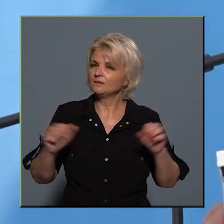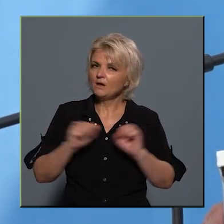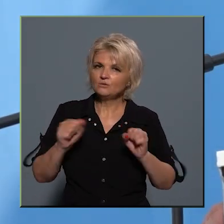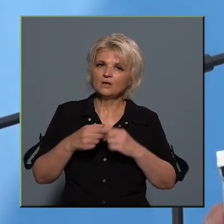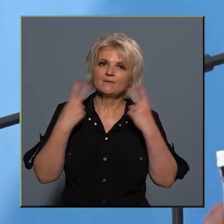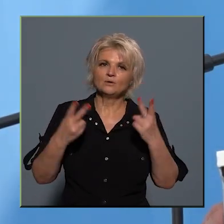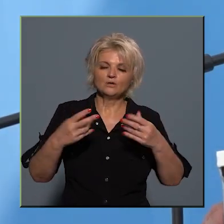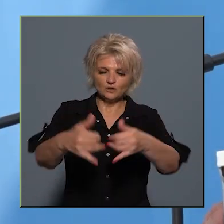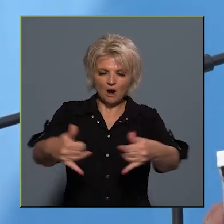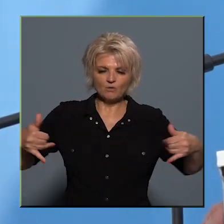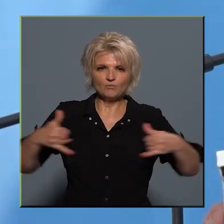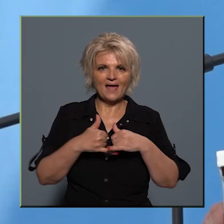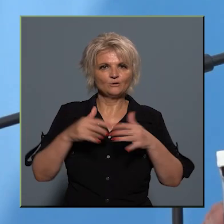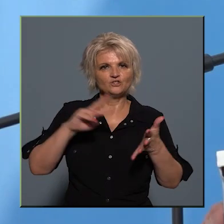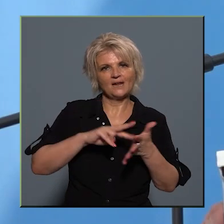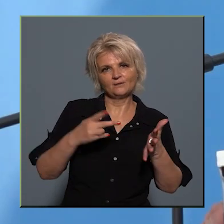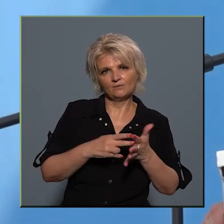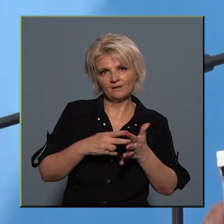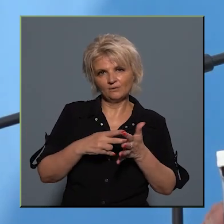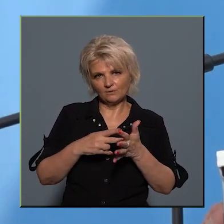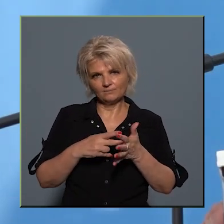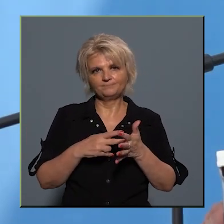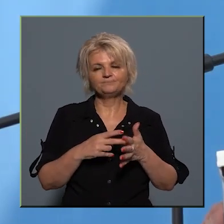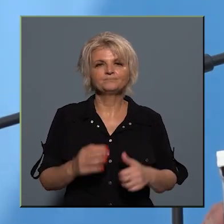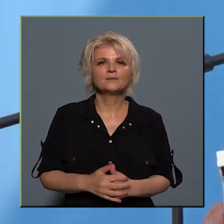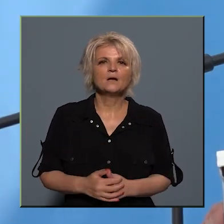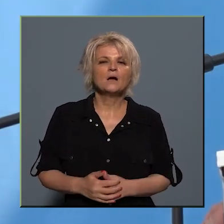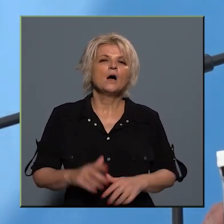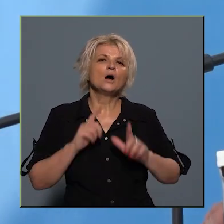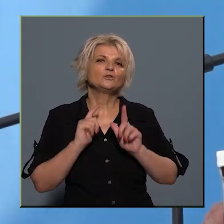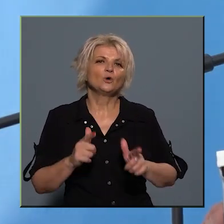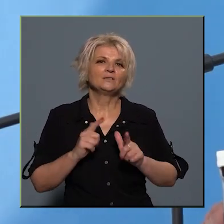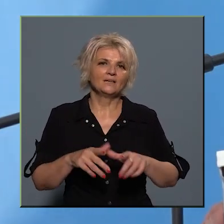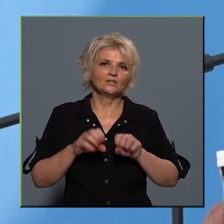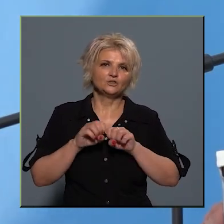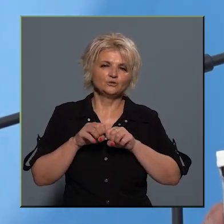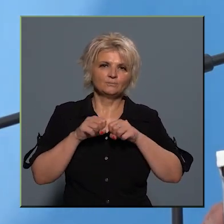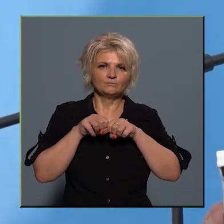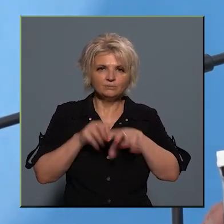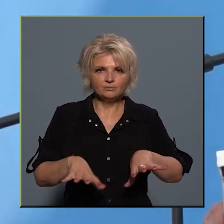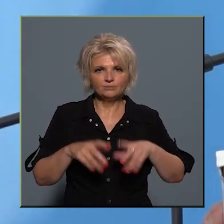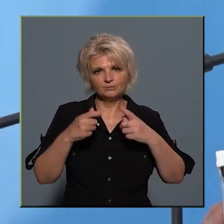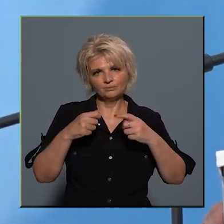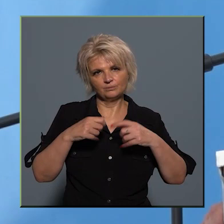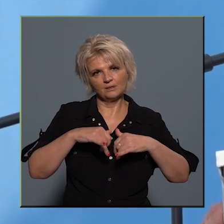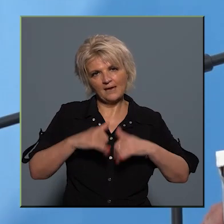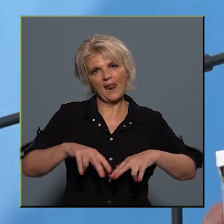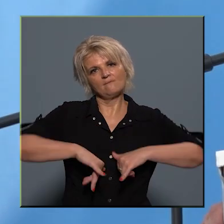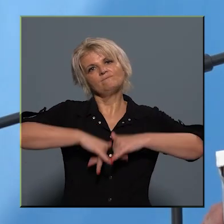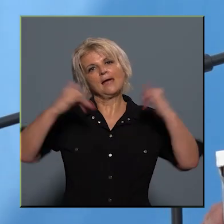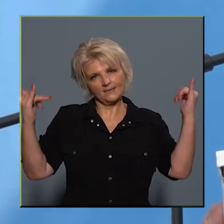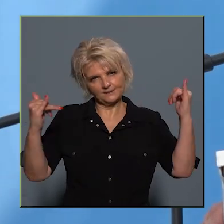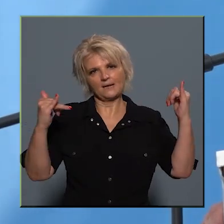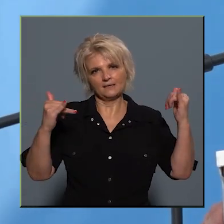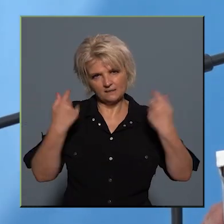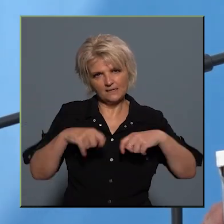akkumulátoros technológiával magunkra rántottuk a töltési infrastruktúra kiépítésének szükségességét,